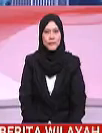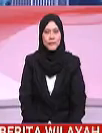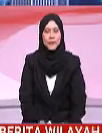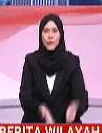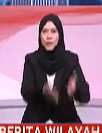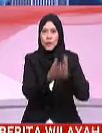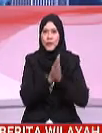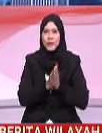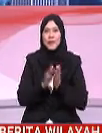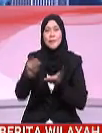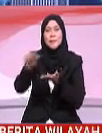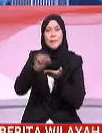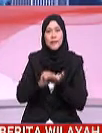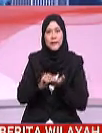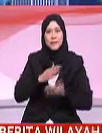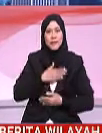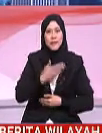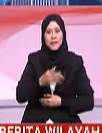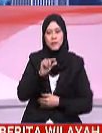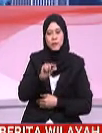Permohonan geran khas prihatin